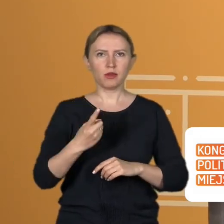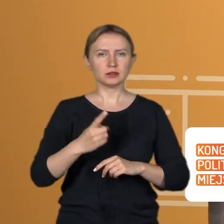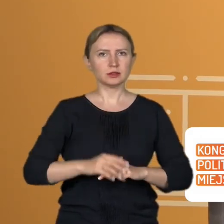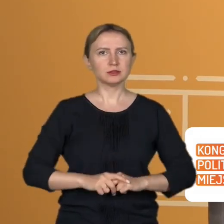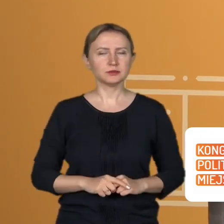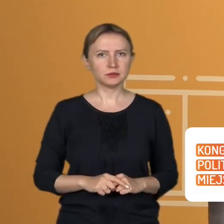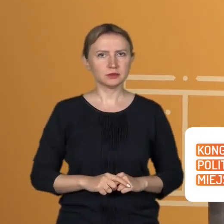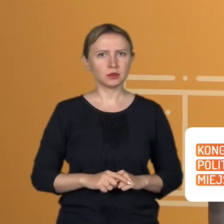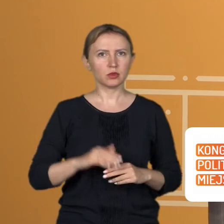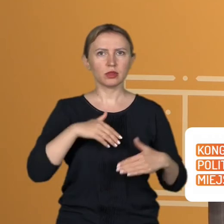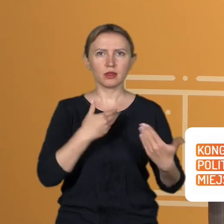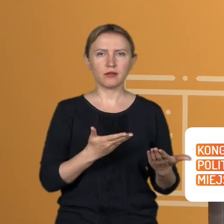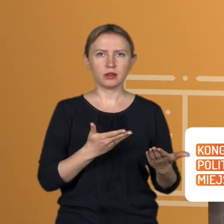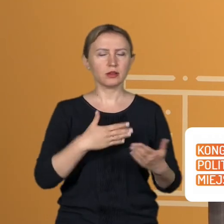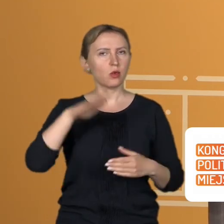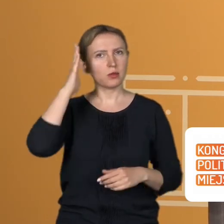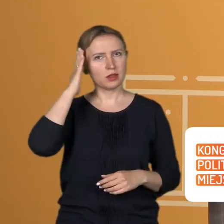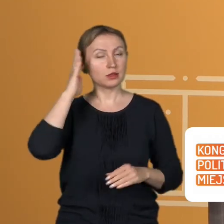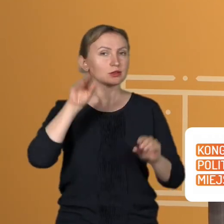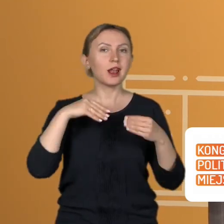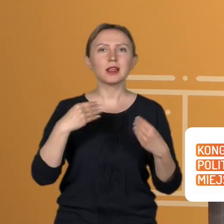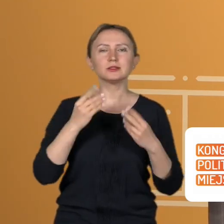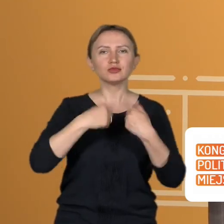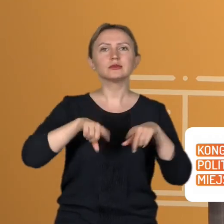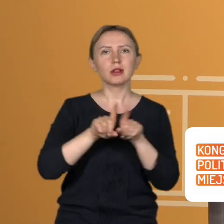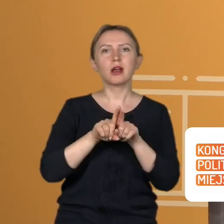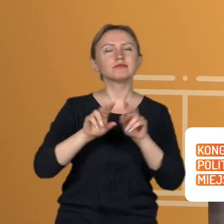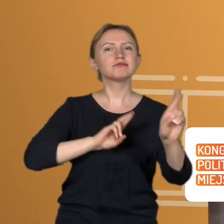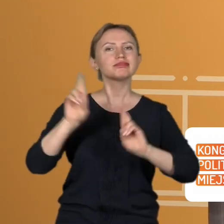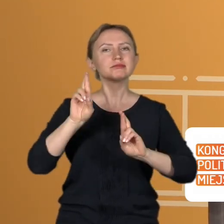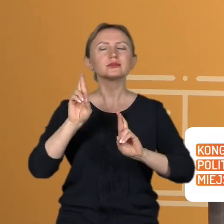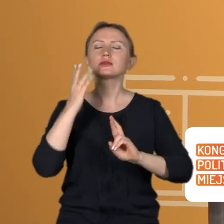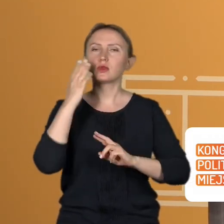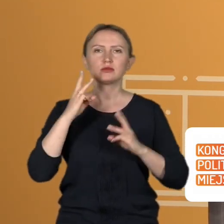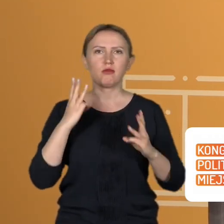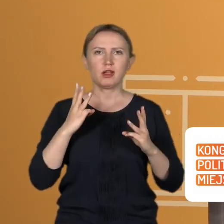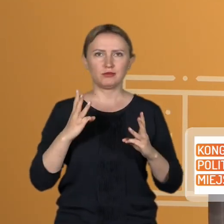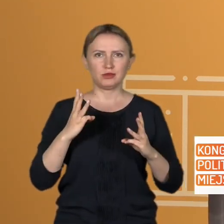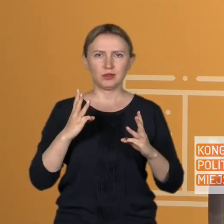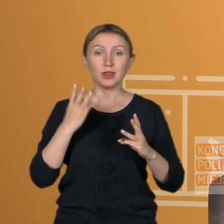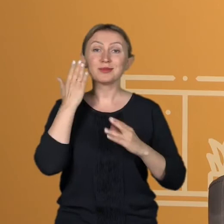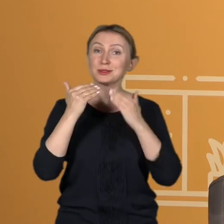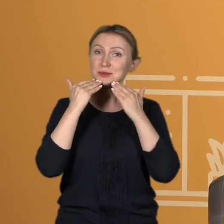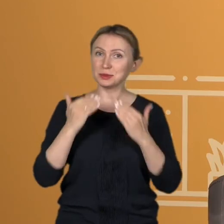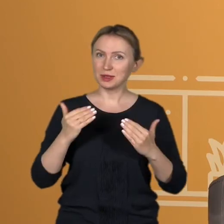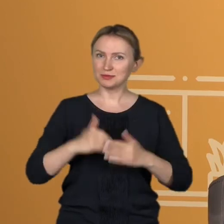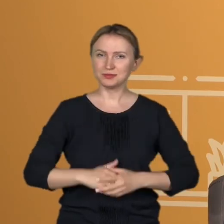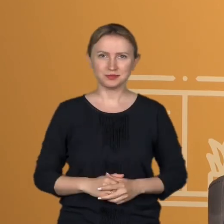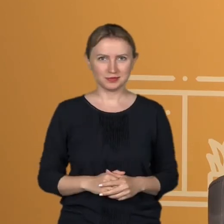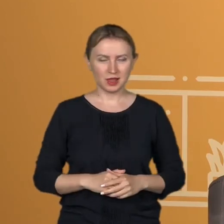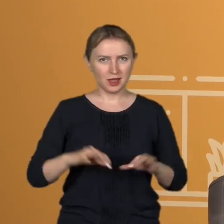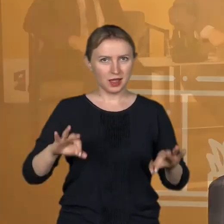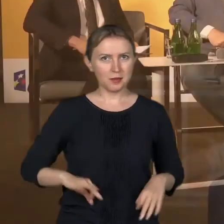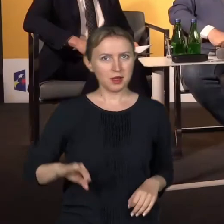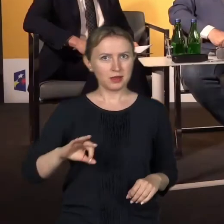tutaj dostarczenie tej umiejętności elastycznego reagowania jest niezwykle, niezwykle ważne. Bardzo dziękuję.